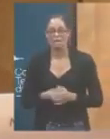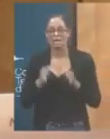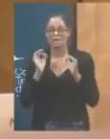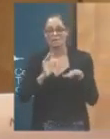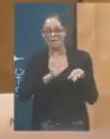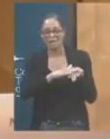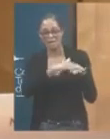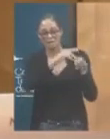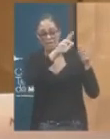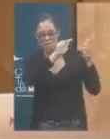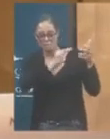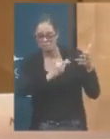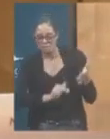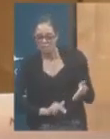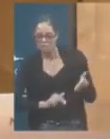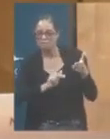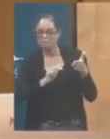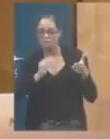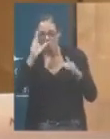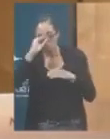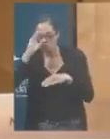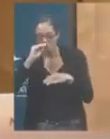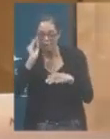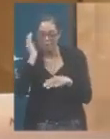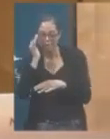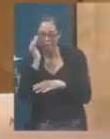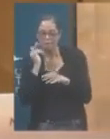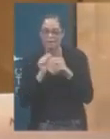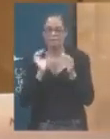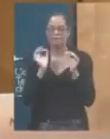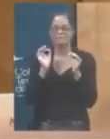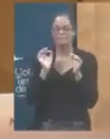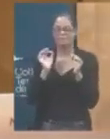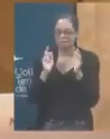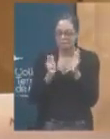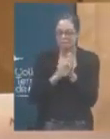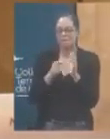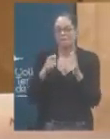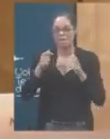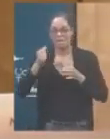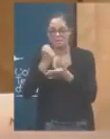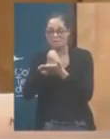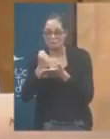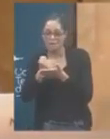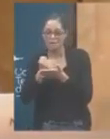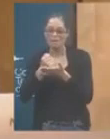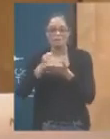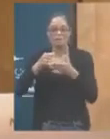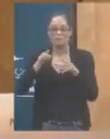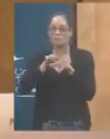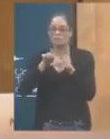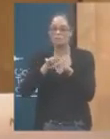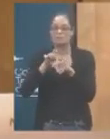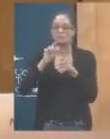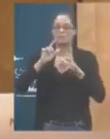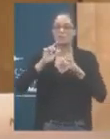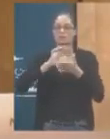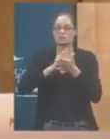à la fois par les étudiants qui sont inquiets dans la période d'examen, mais toute cette association de dirigeants d'écoles